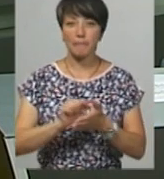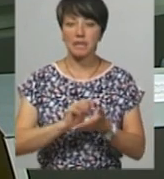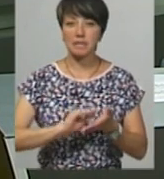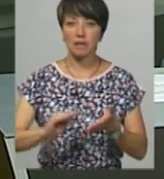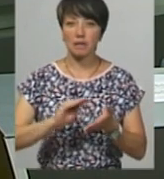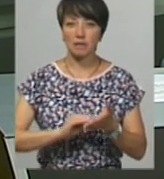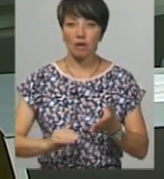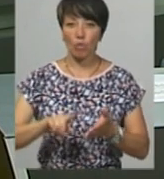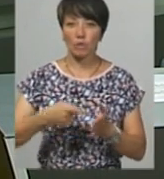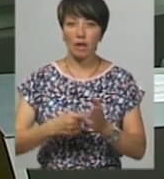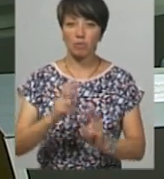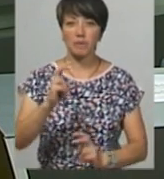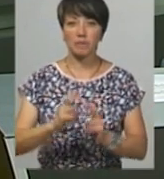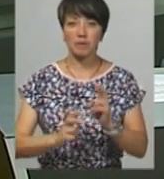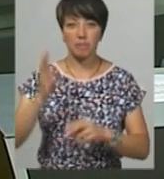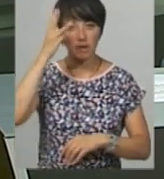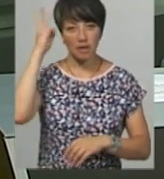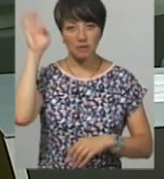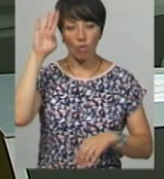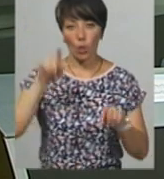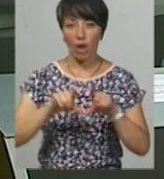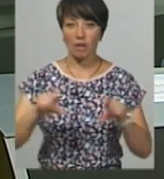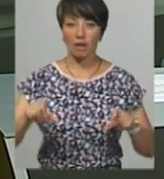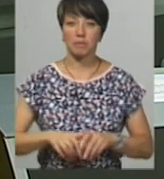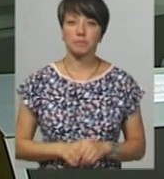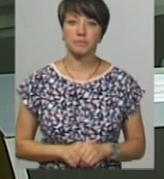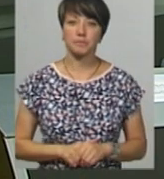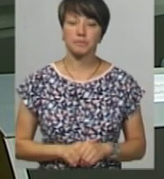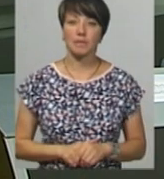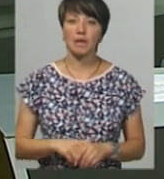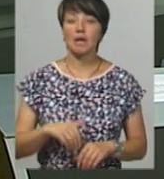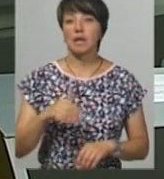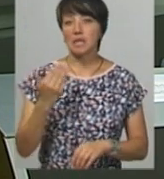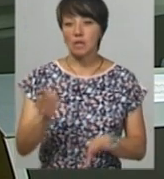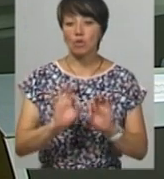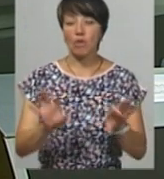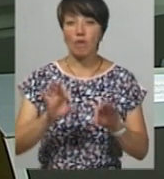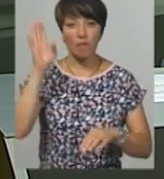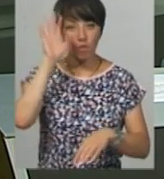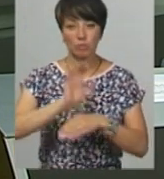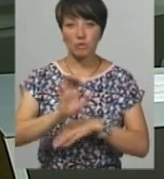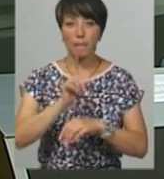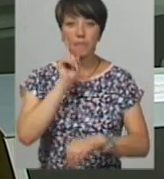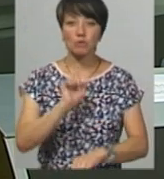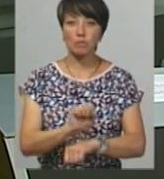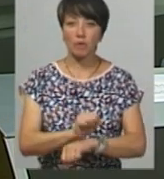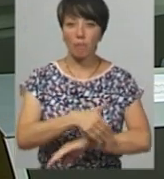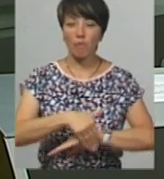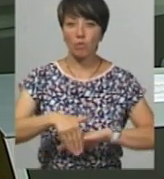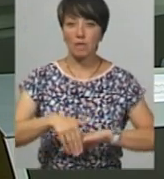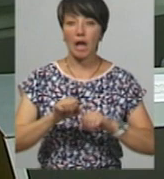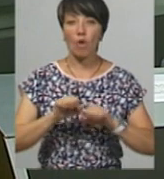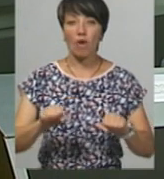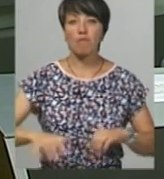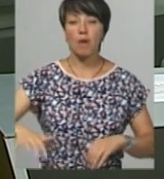прес-секретар Хмельницького комунального підприємства «Хмельницькводоканал» Анна Помаранська. За її словами, водопостачання буде призупинено по вулиці